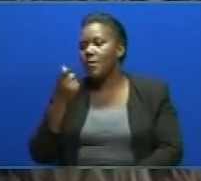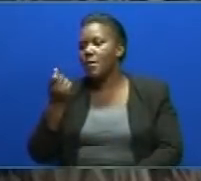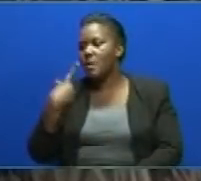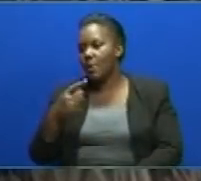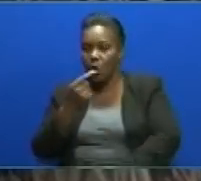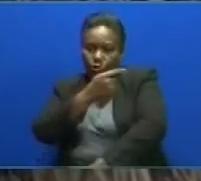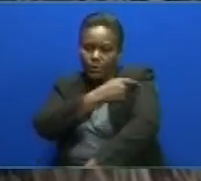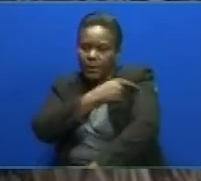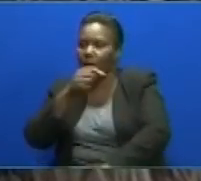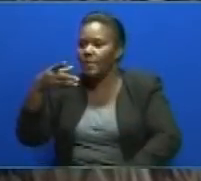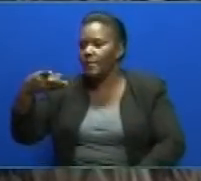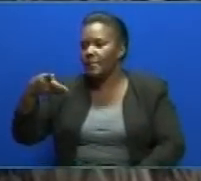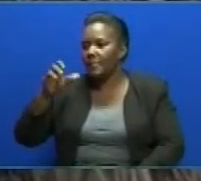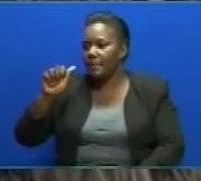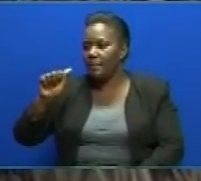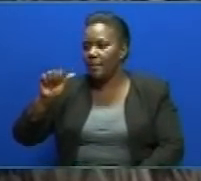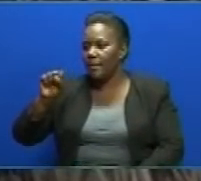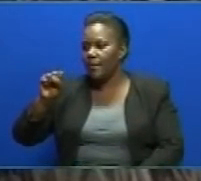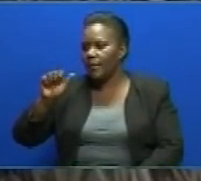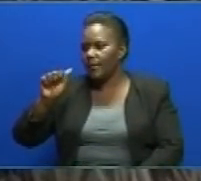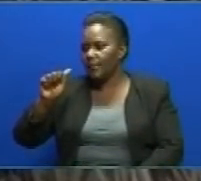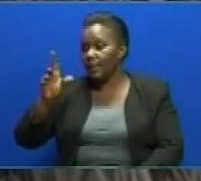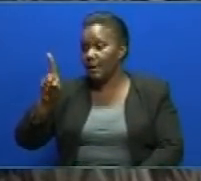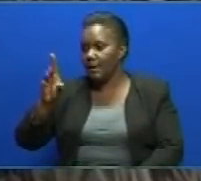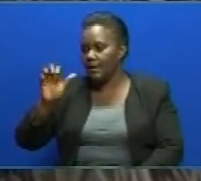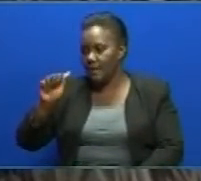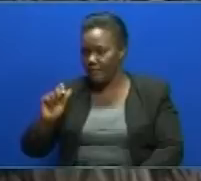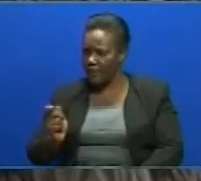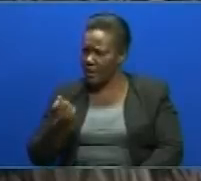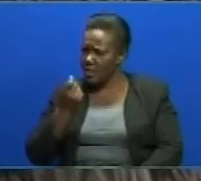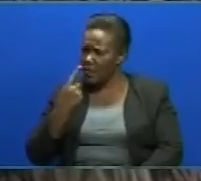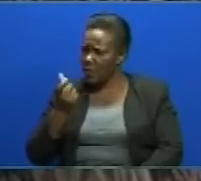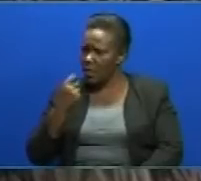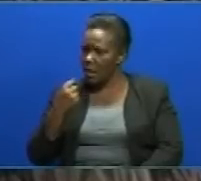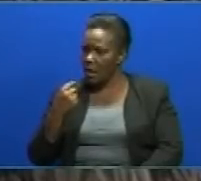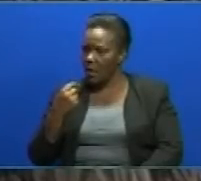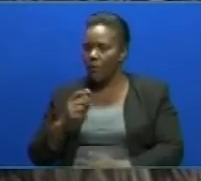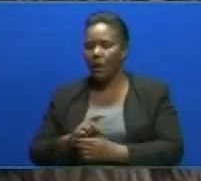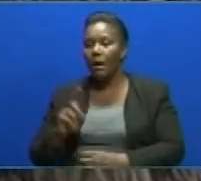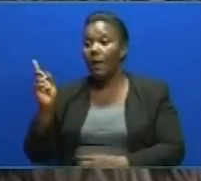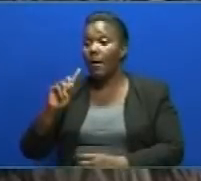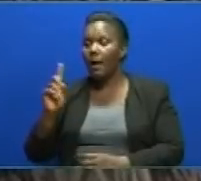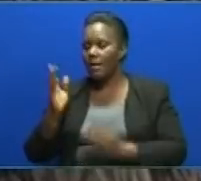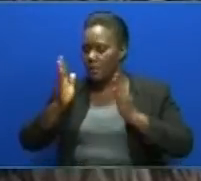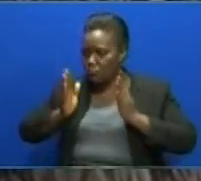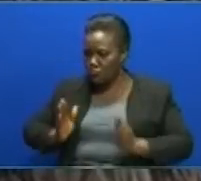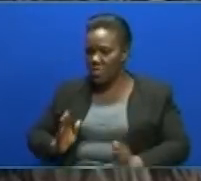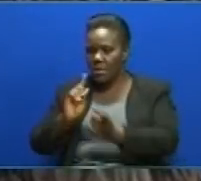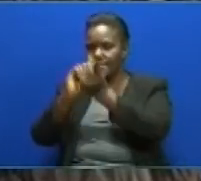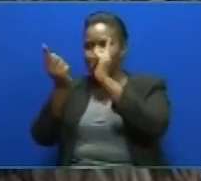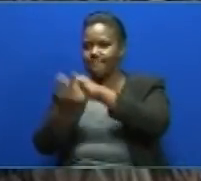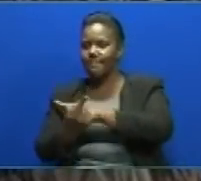Kuanzishiwa dawa baada ya wiki 2, vibadilika nilikuwa manjano. Nikapewa referral kwenda